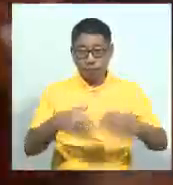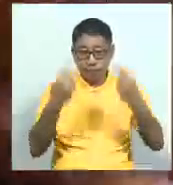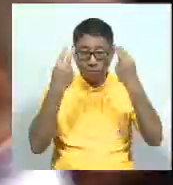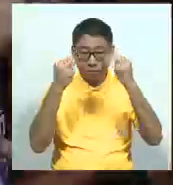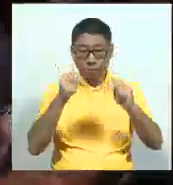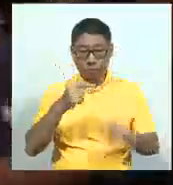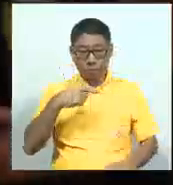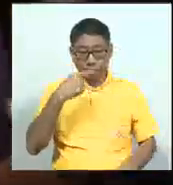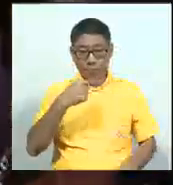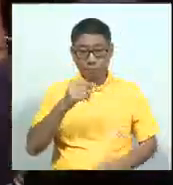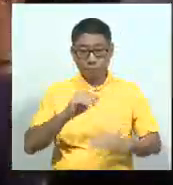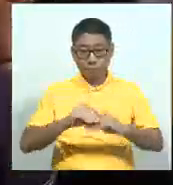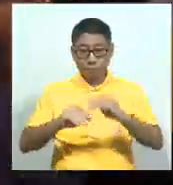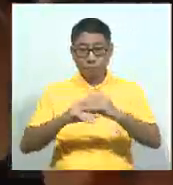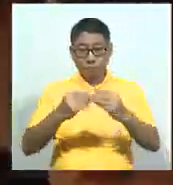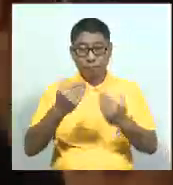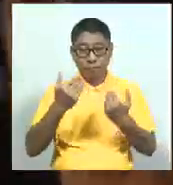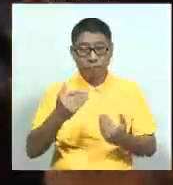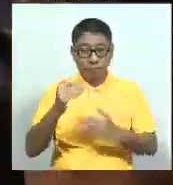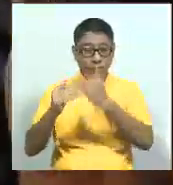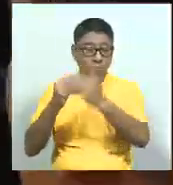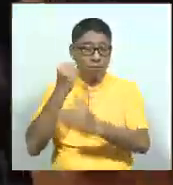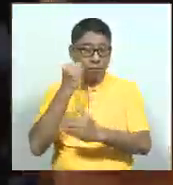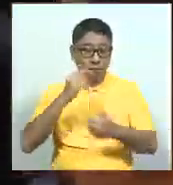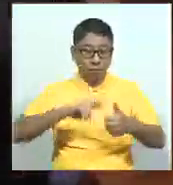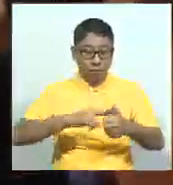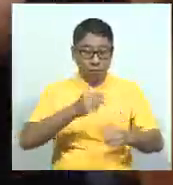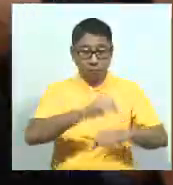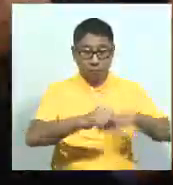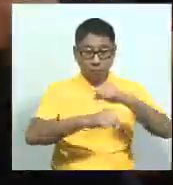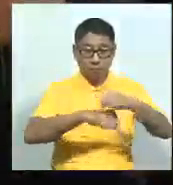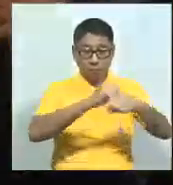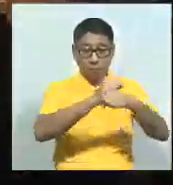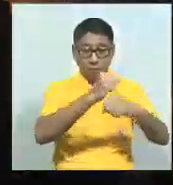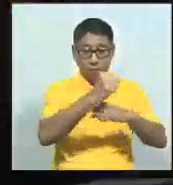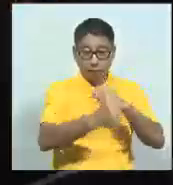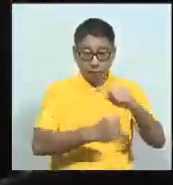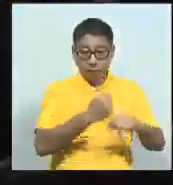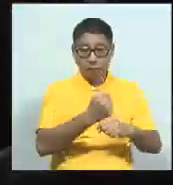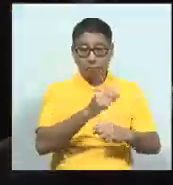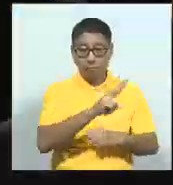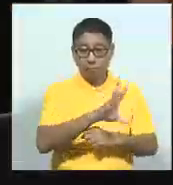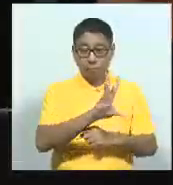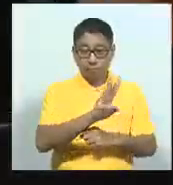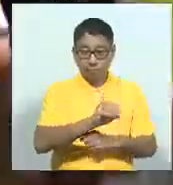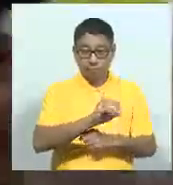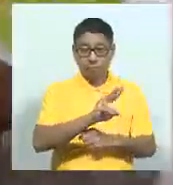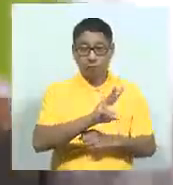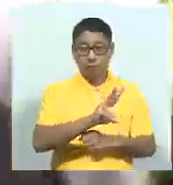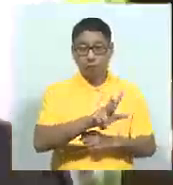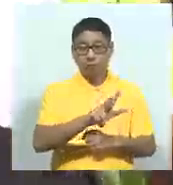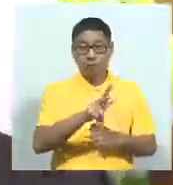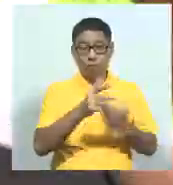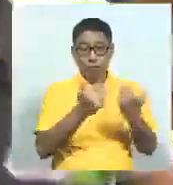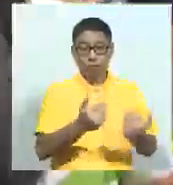นตรีก็กล่าวว่าโครงการพัฒนาที่อยู่อาศัยจะเริ่มก่อสร้างในปีปลายปี2563